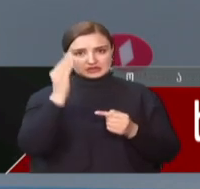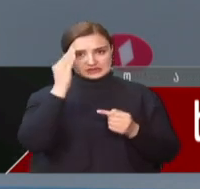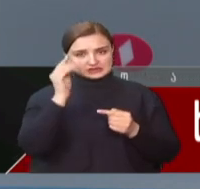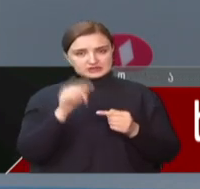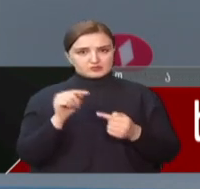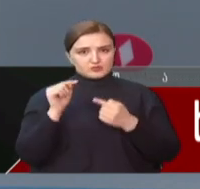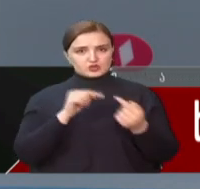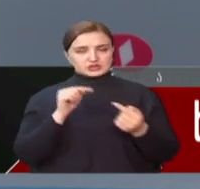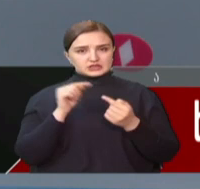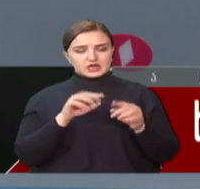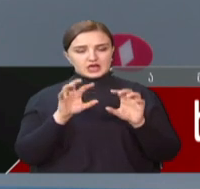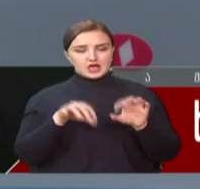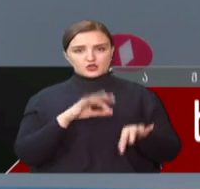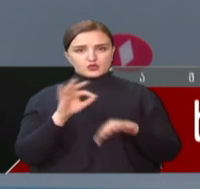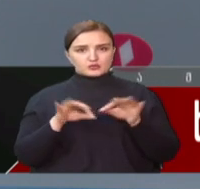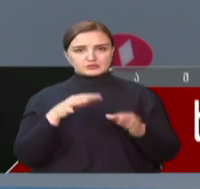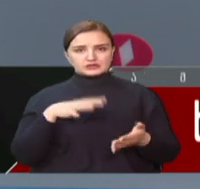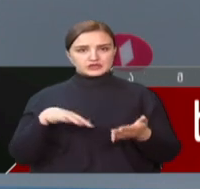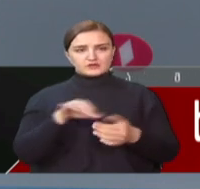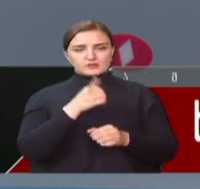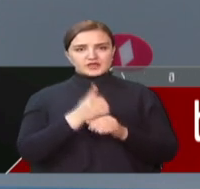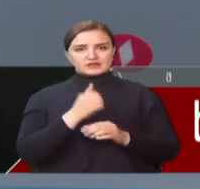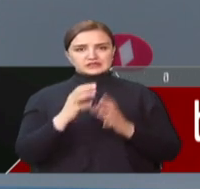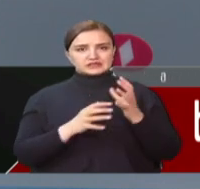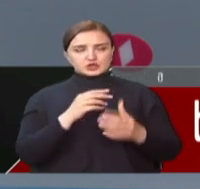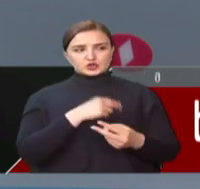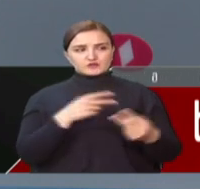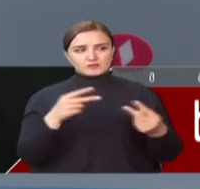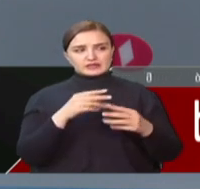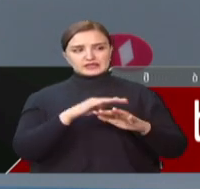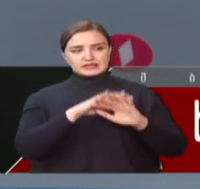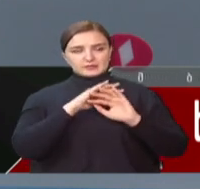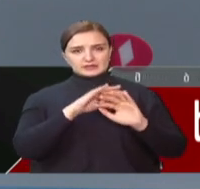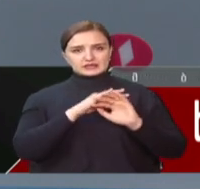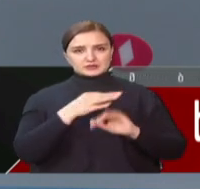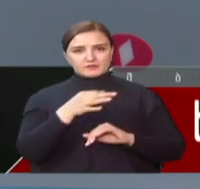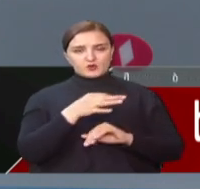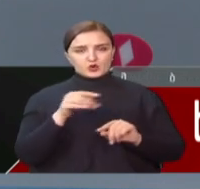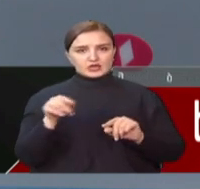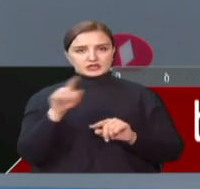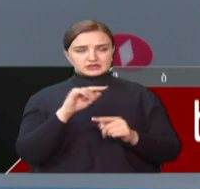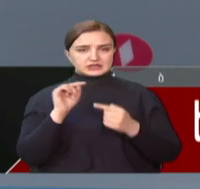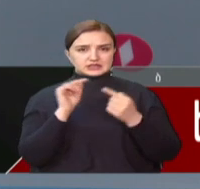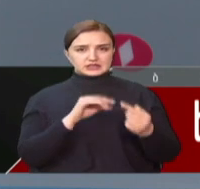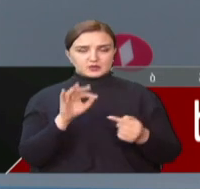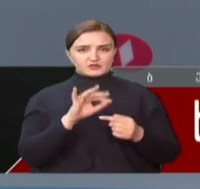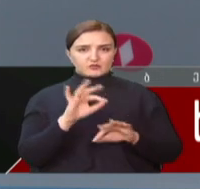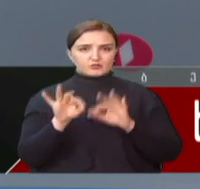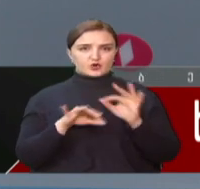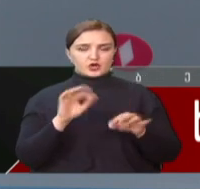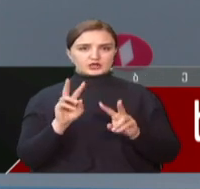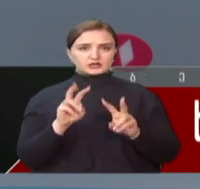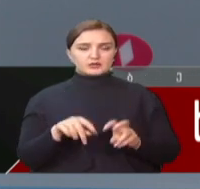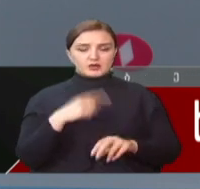ინიციატივების მოწინააღმდეგეები კანონპროექტებს ქვეყნის მთავარი საერთაშორისო პარტნიორებისგან დაფინანსებული ორგანიზაციების წინააღმდეგ მიმართულ პროექტებად